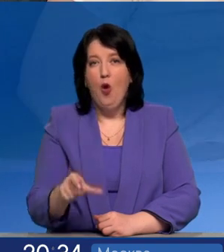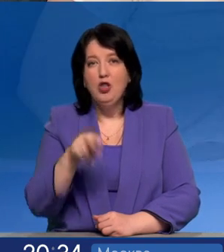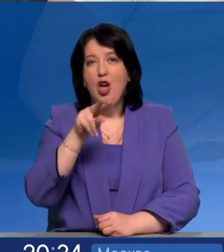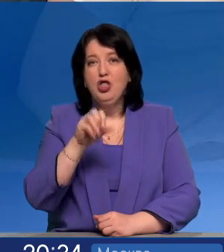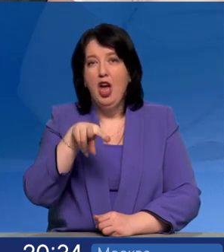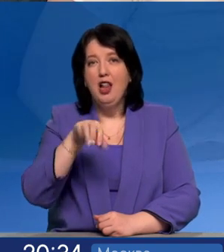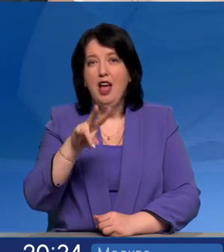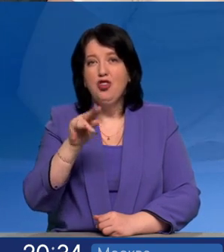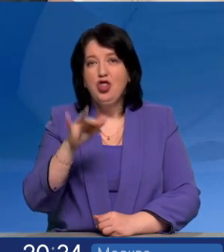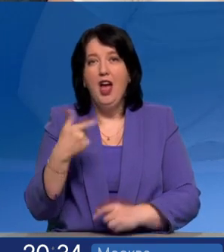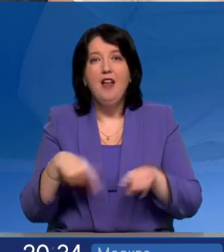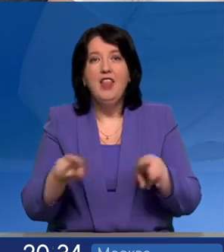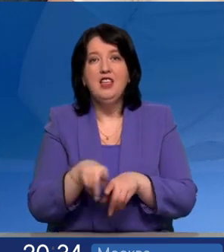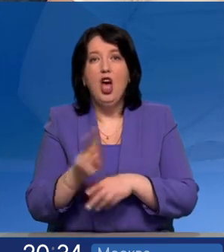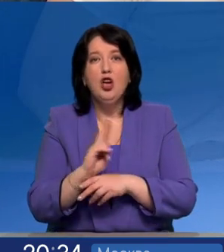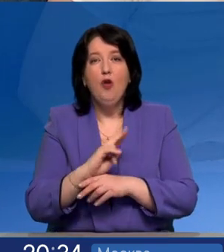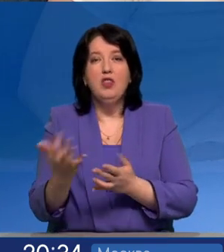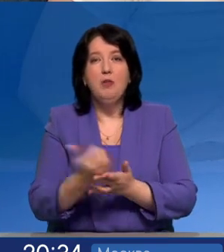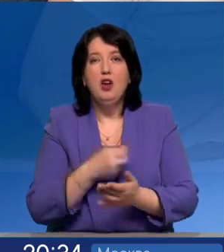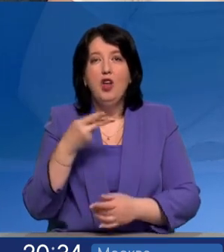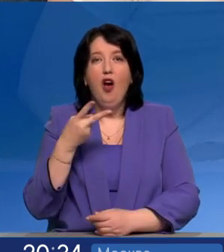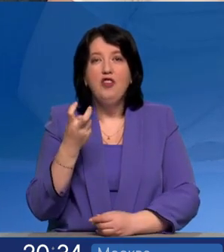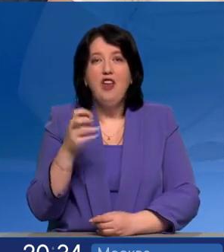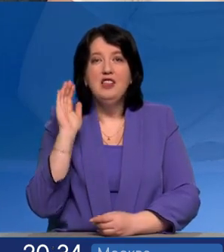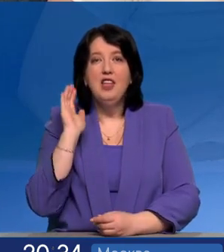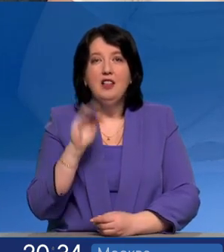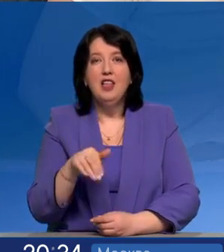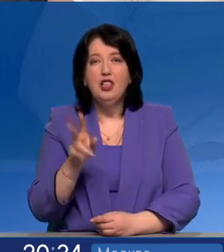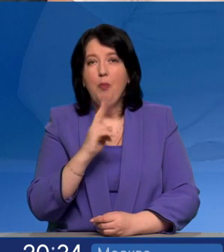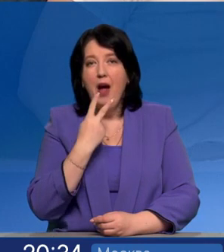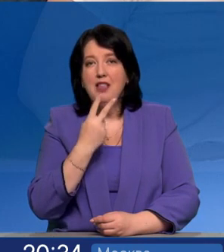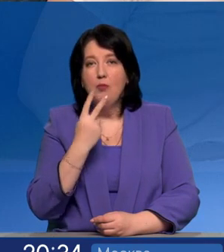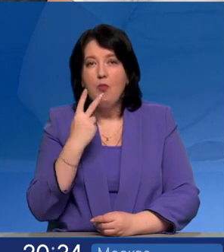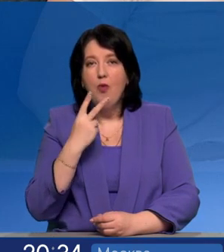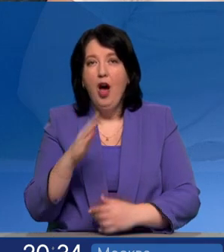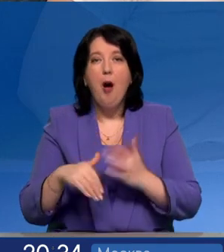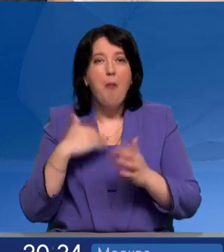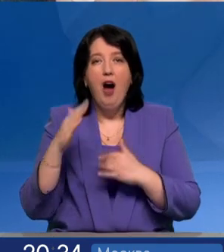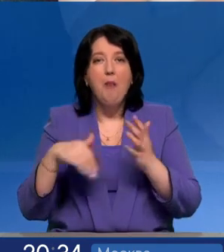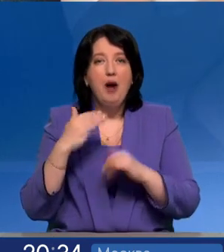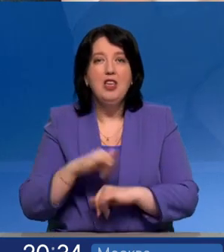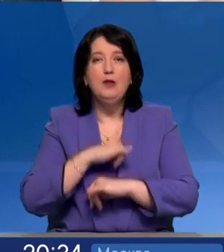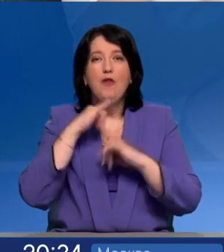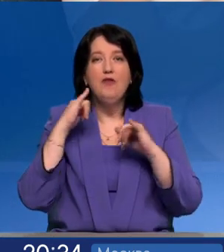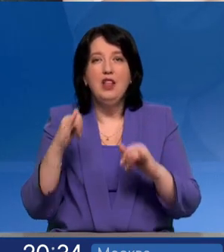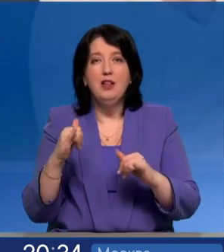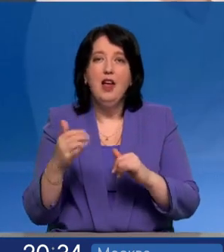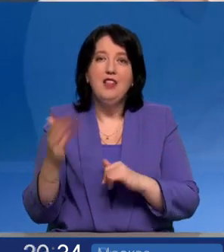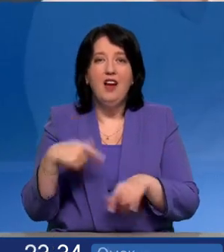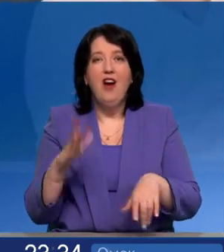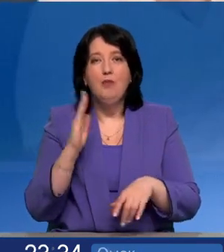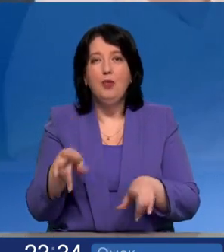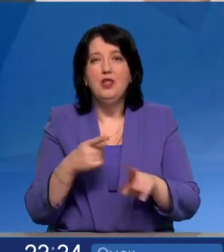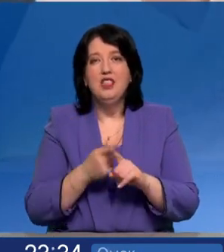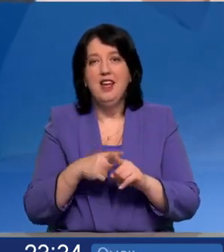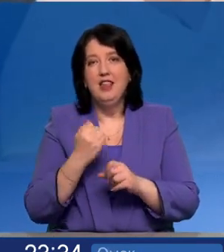Такие ролики наши набирают 200 тысяч просмотров. Помогите нам вылезти в топы с этим роликом. Давай ты будешь это делать. Тебе